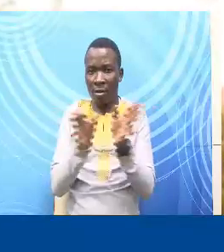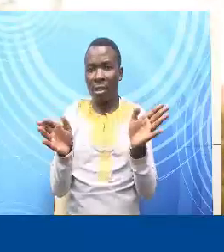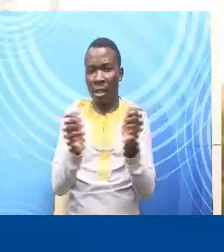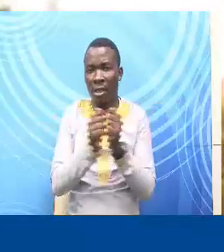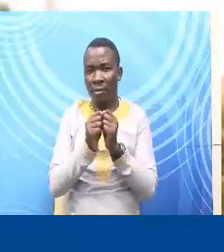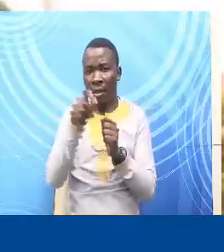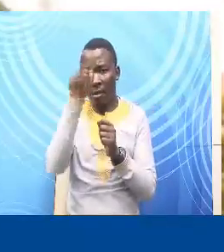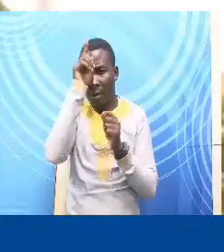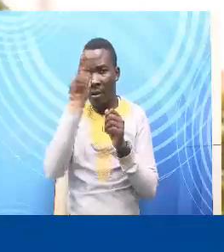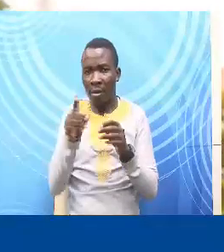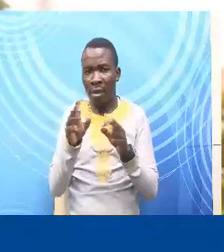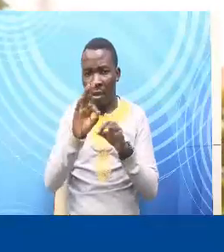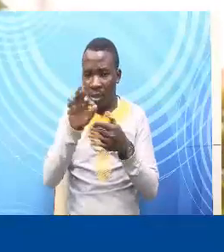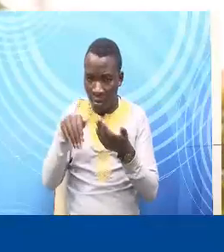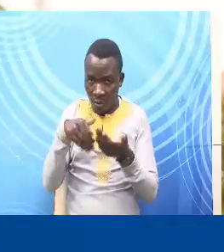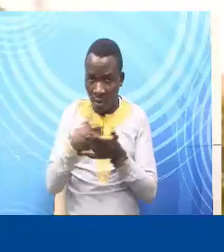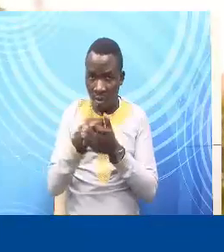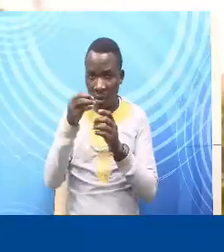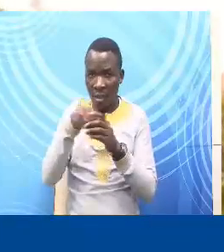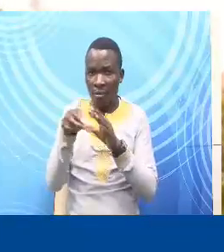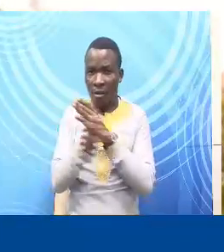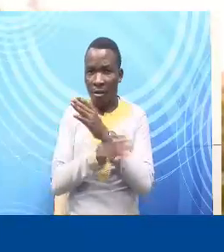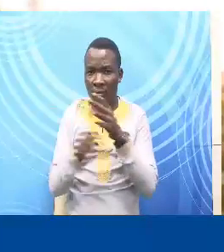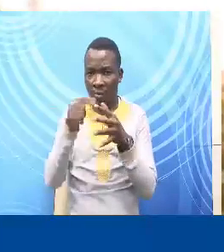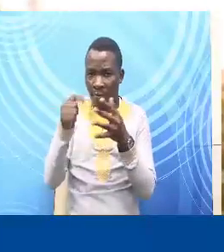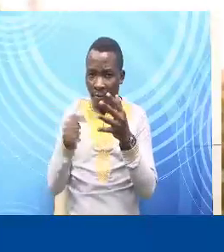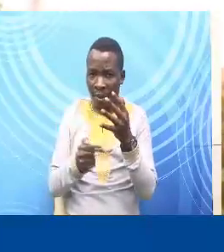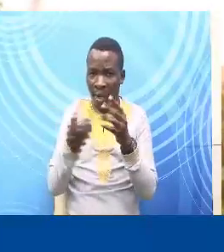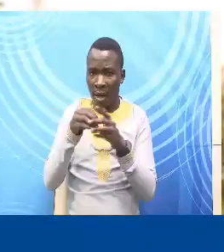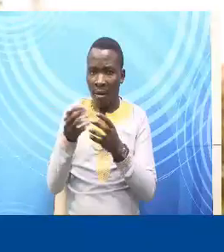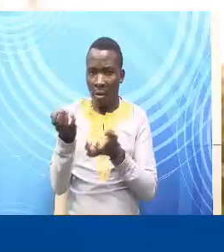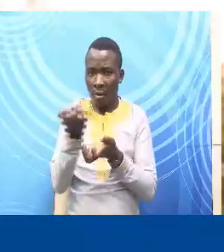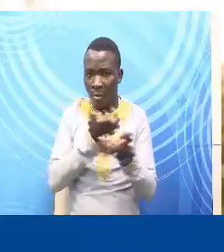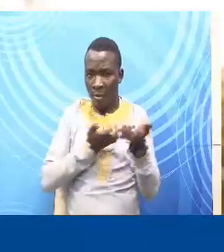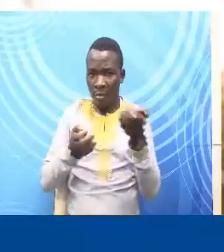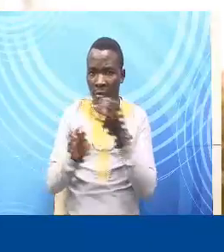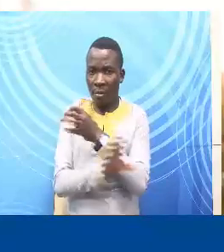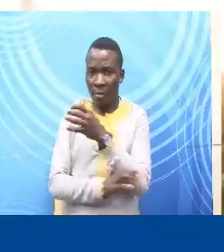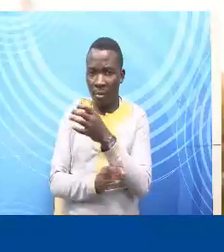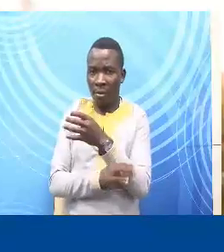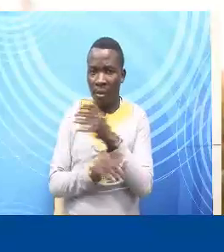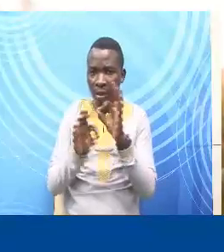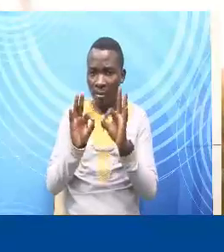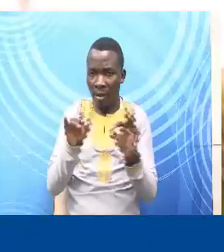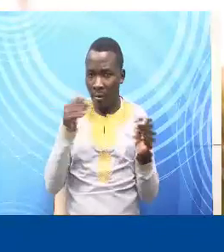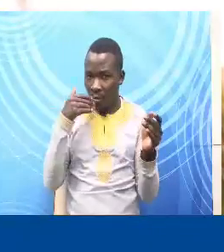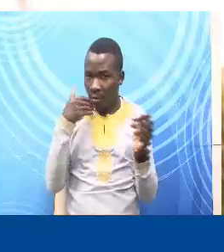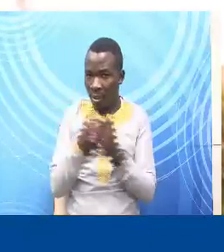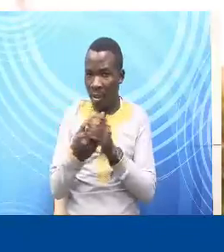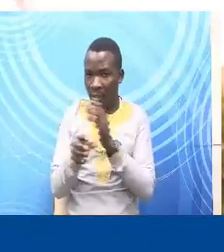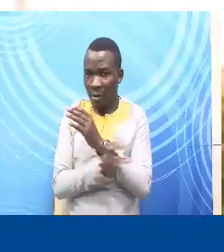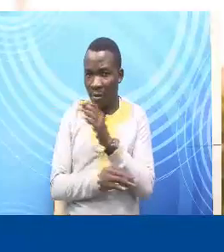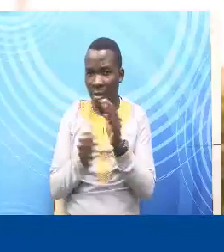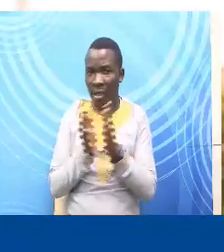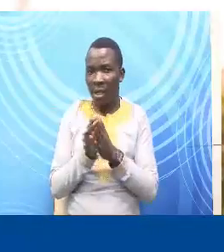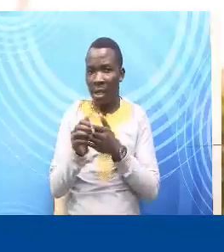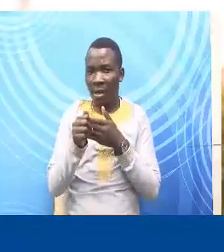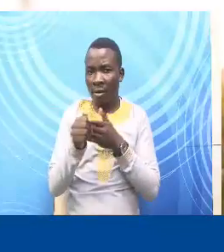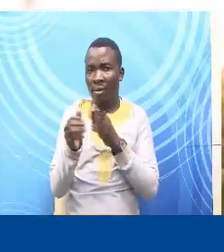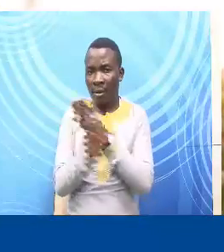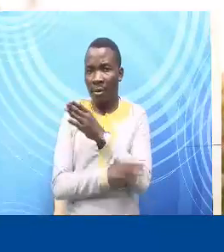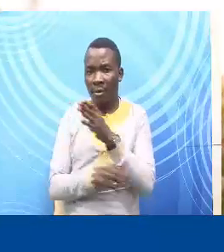ibintu byose bigize cya gihugu ubukungu bw'igihugu ibyiza by'igihugu n'ubuyobozi bw'igihugu